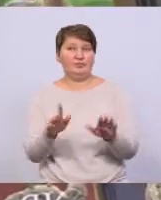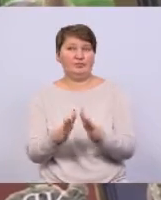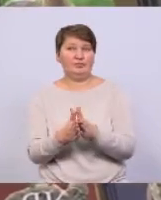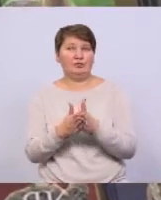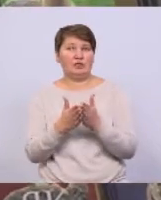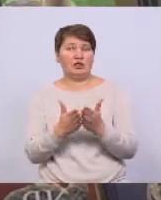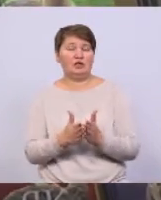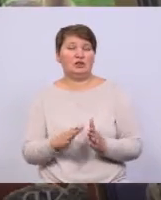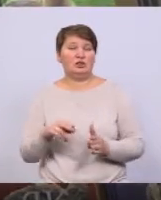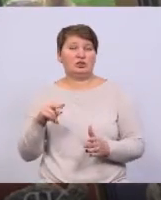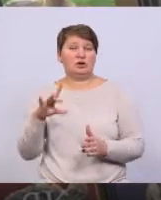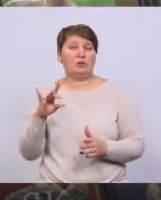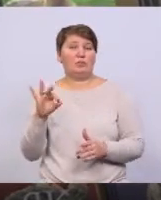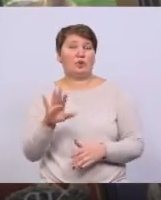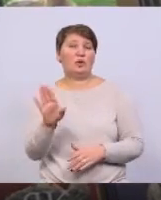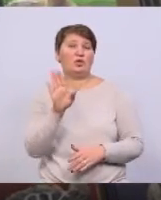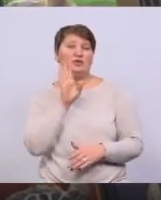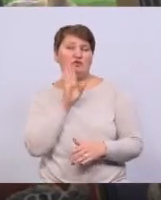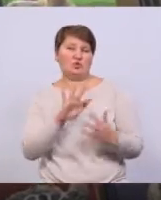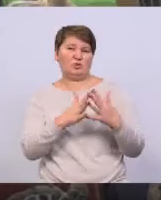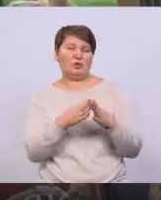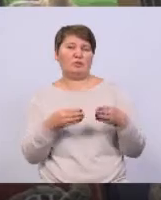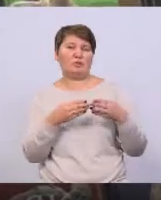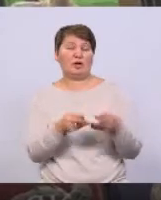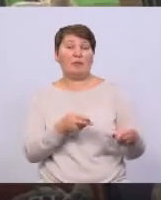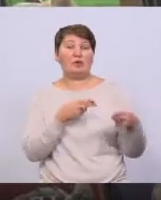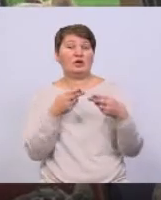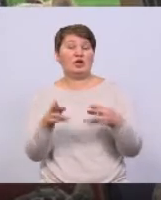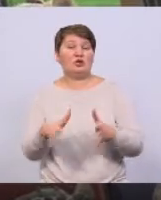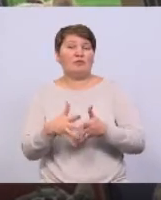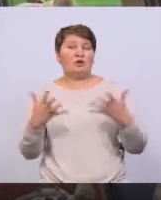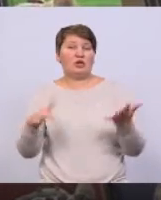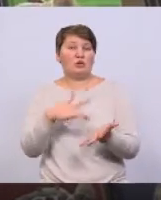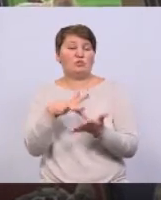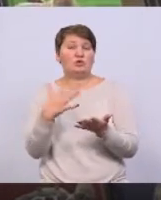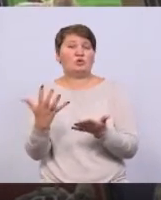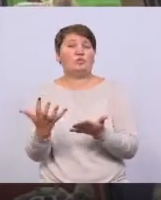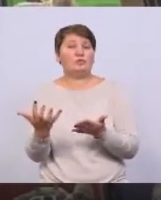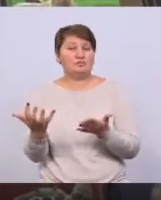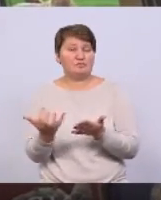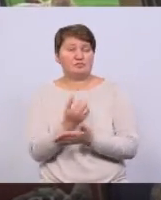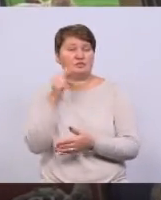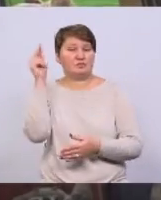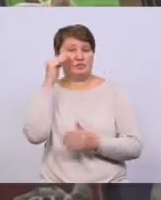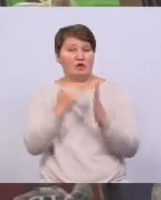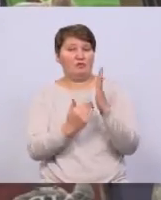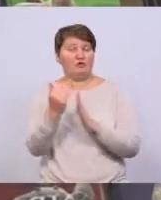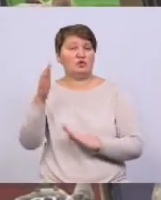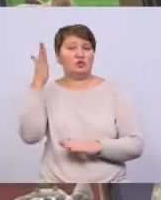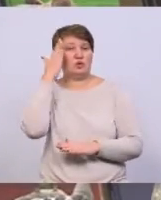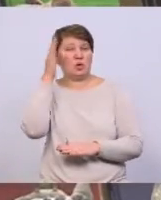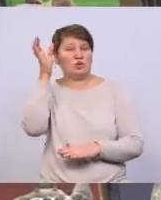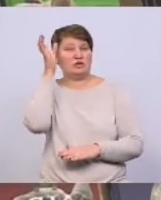про дівчину з провінції, яка приїжджає до великого міста, щоб здобути вищу освіту, мріє про роботу,